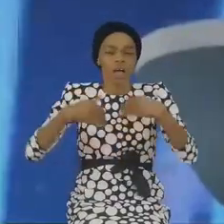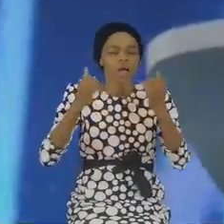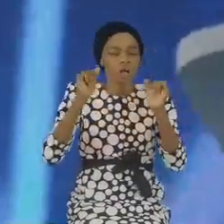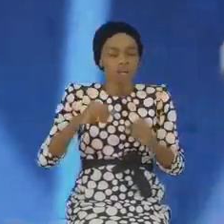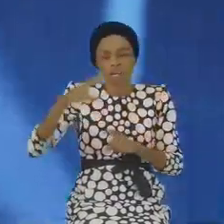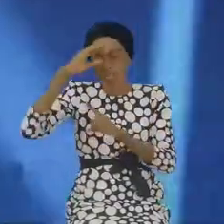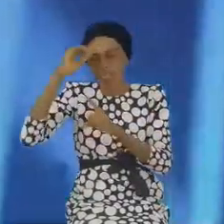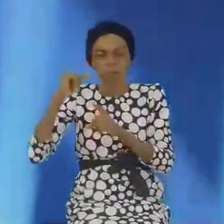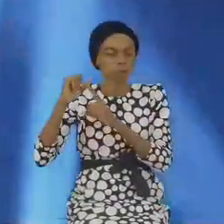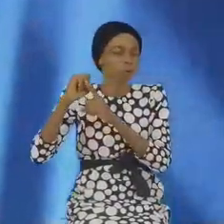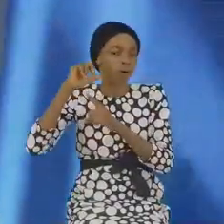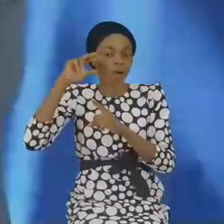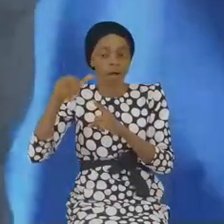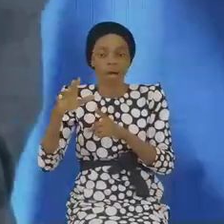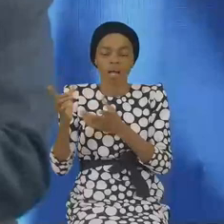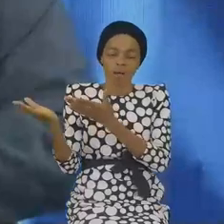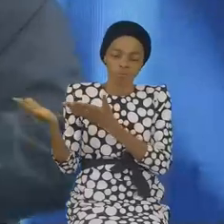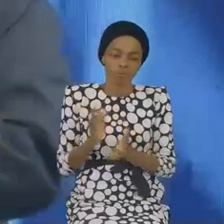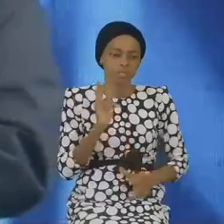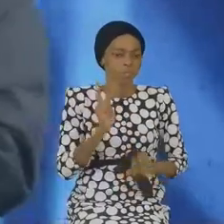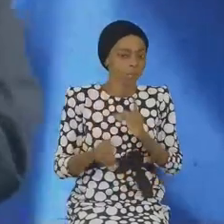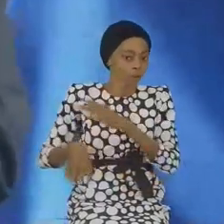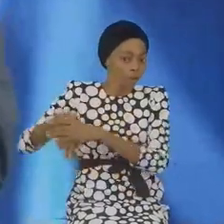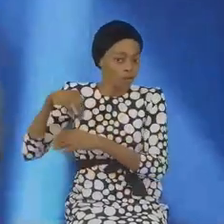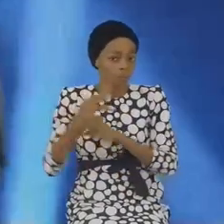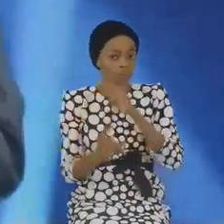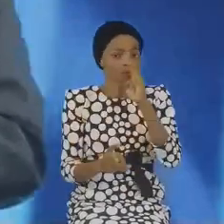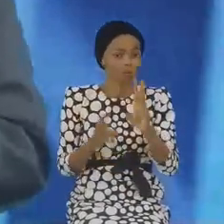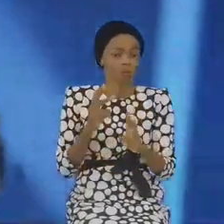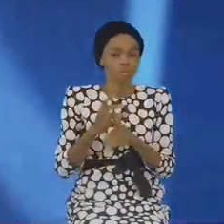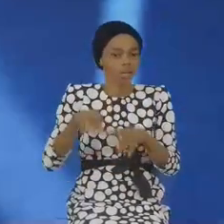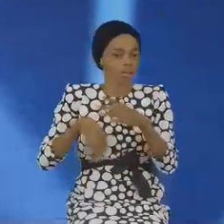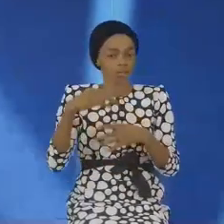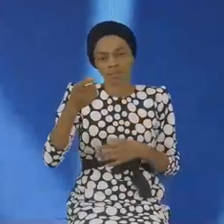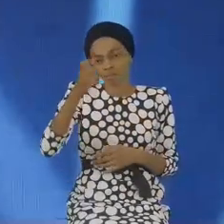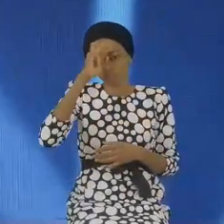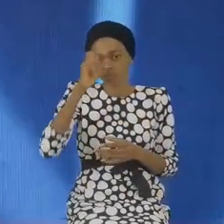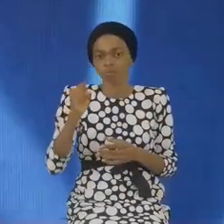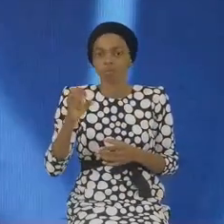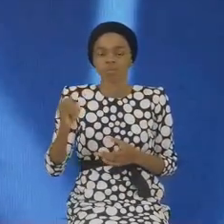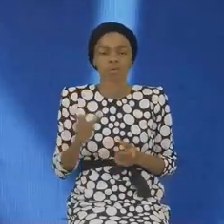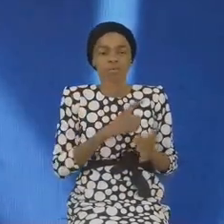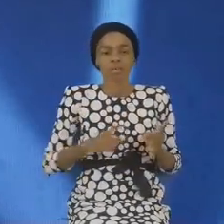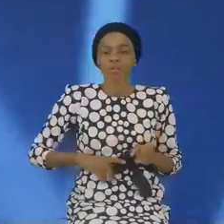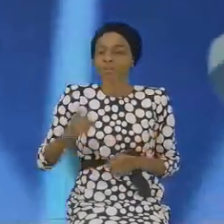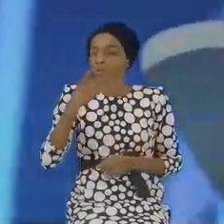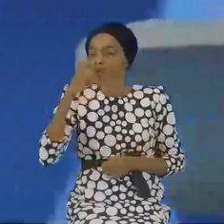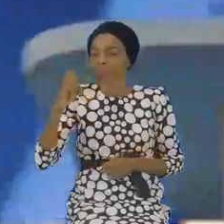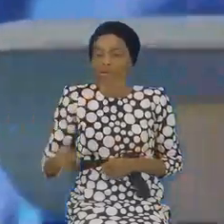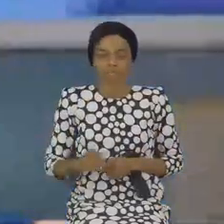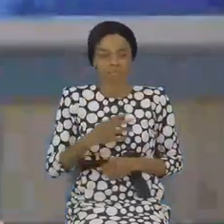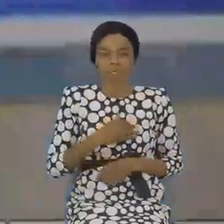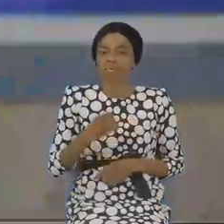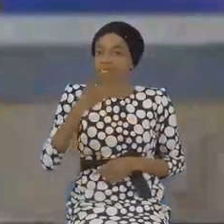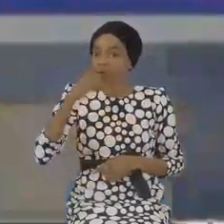Comment pourra-t-elle sortir les gens du monde hors d'Égypte? Ainsi donc, le Seigneur commande. Il donne un